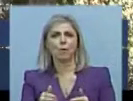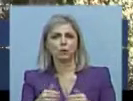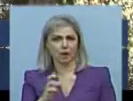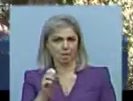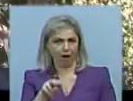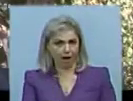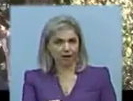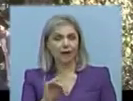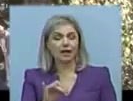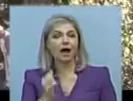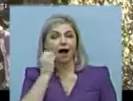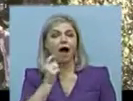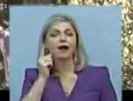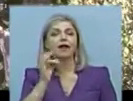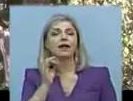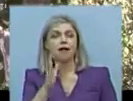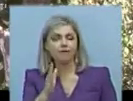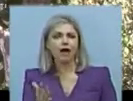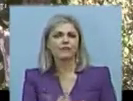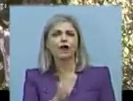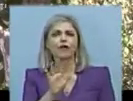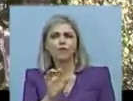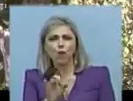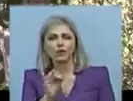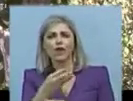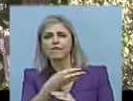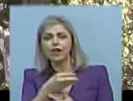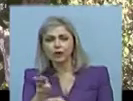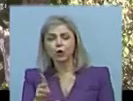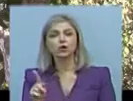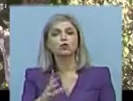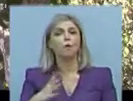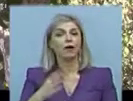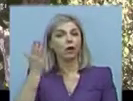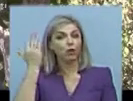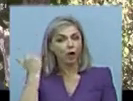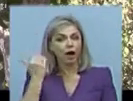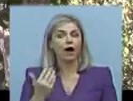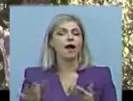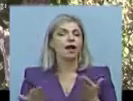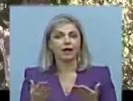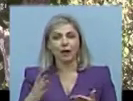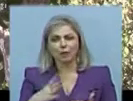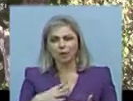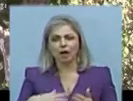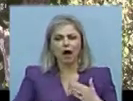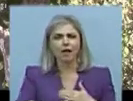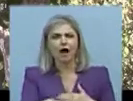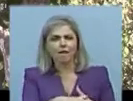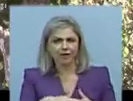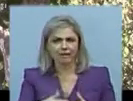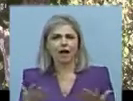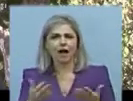І в архівах знаходили фото і відеозйомку, що було, які були галявини, які